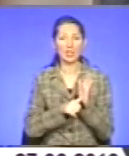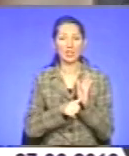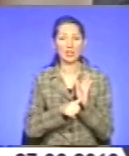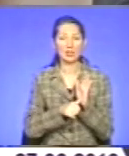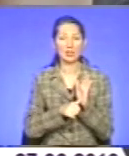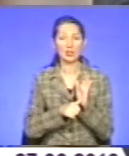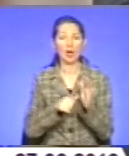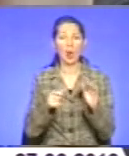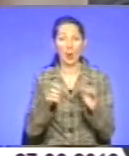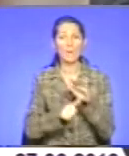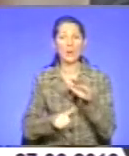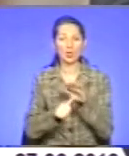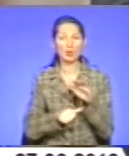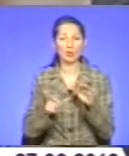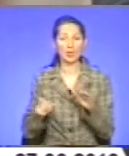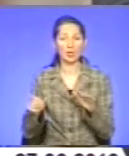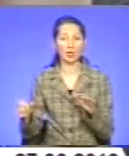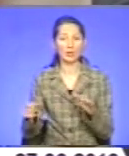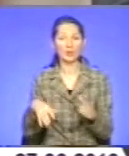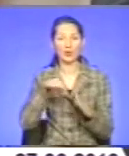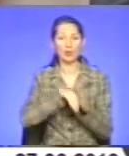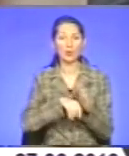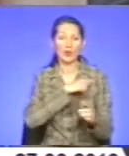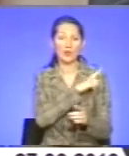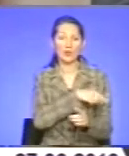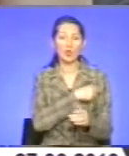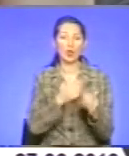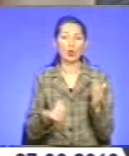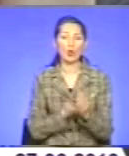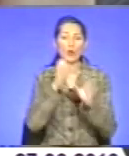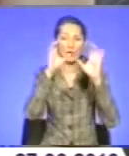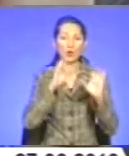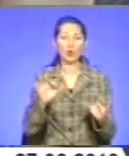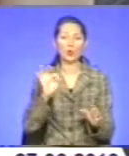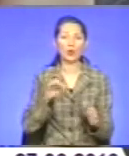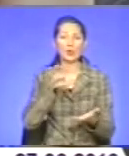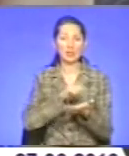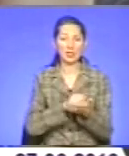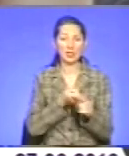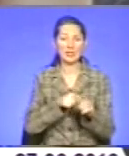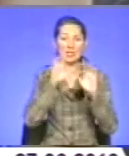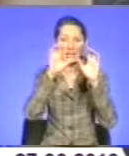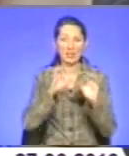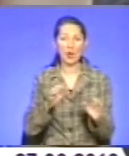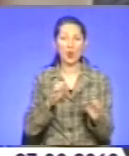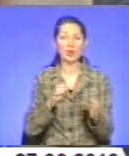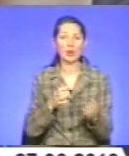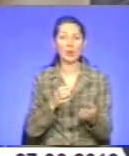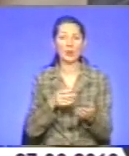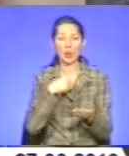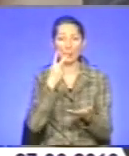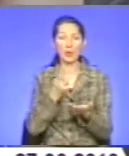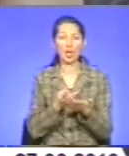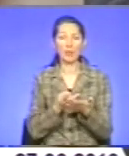6 безробітних. Вступив в силу новий закон про зайнятість. Власне, цей закон і